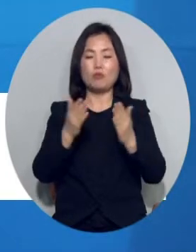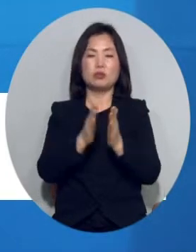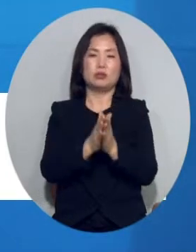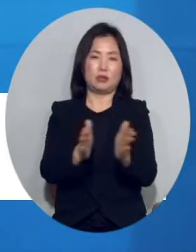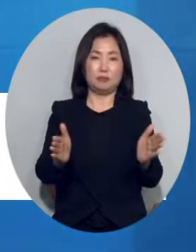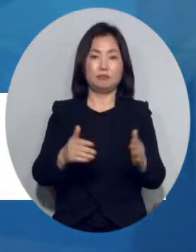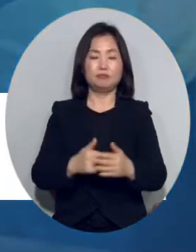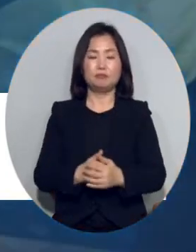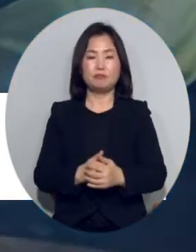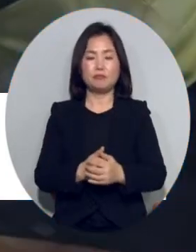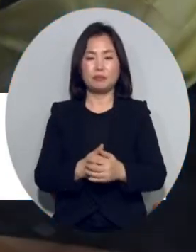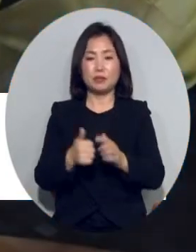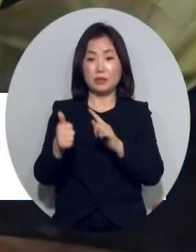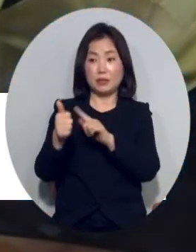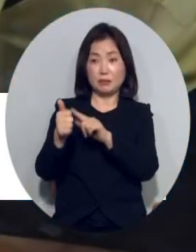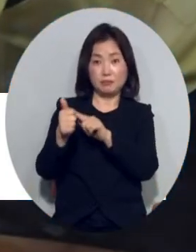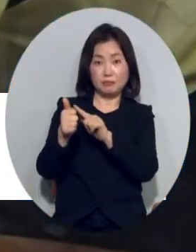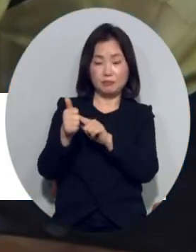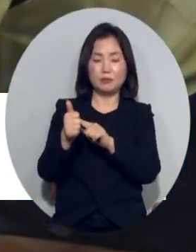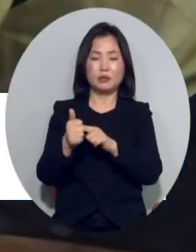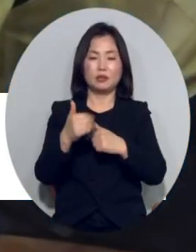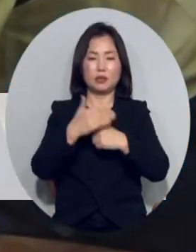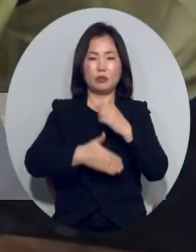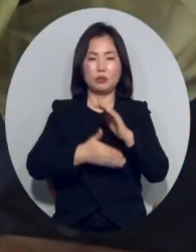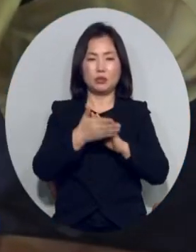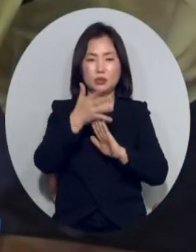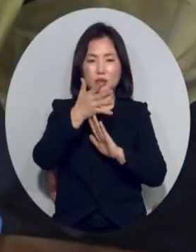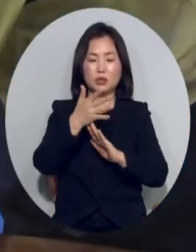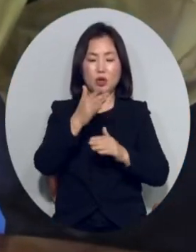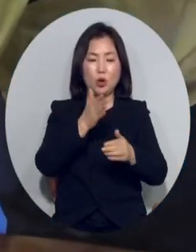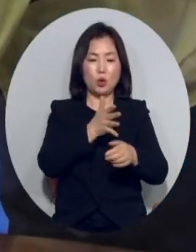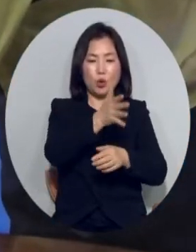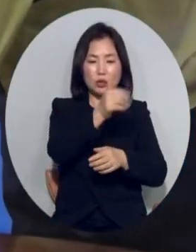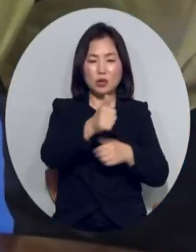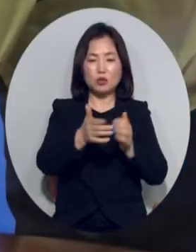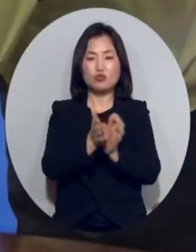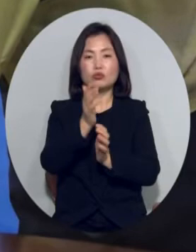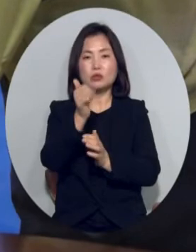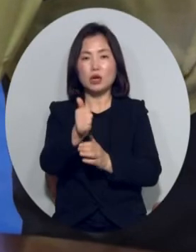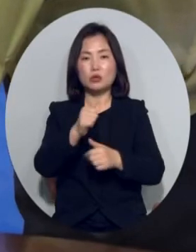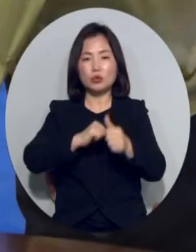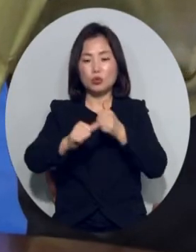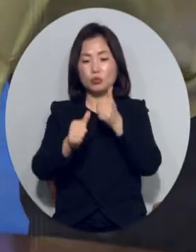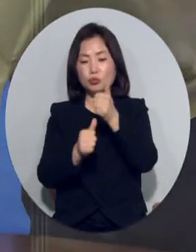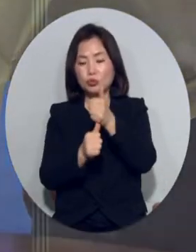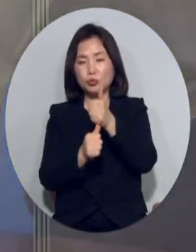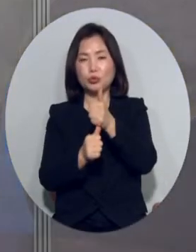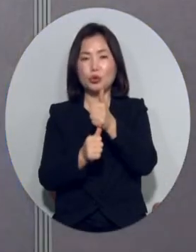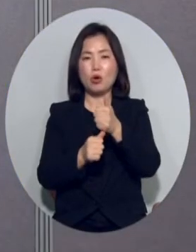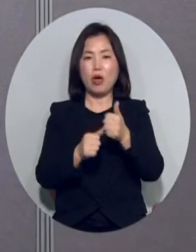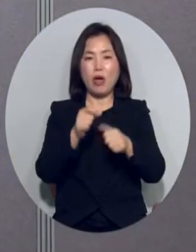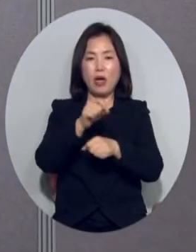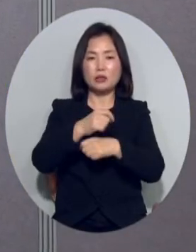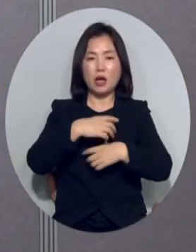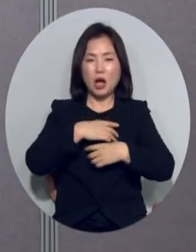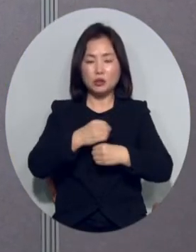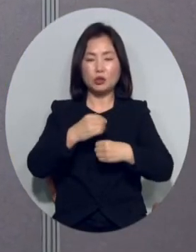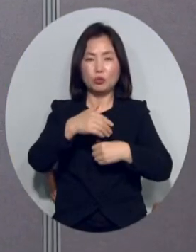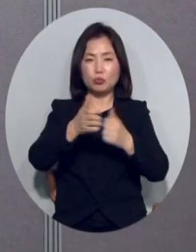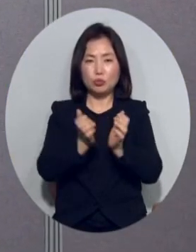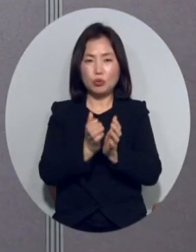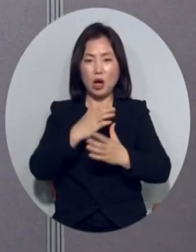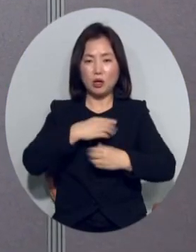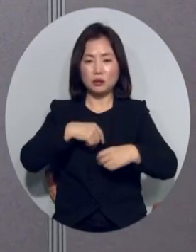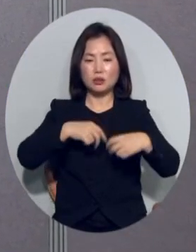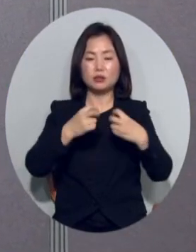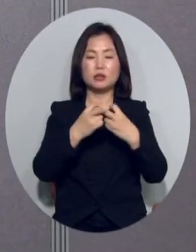들어갔습니다 김 부시장은 대구시에서 과장과 국장 수성구 부구청장 행정안전부 안전